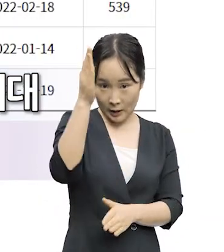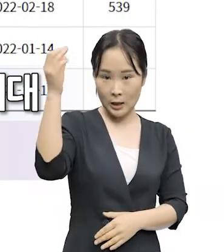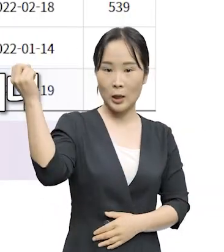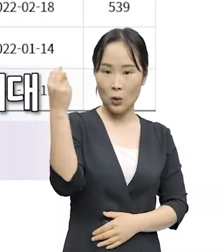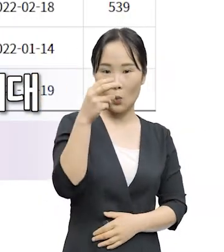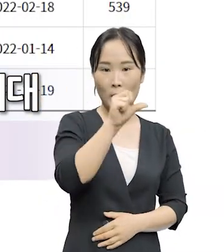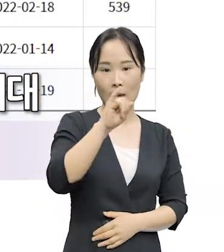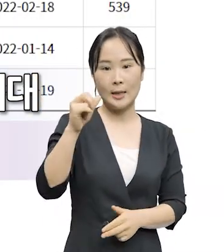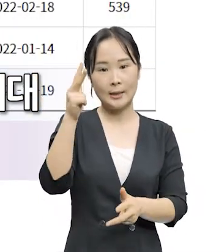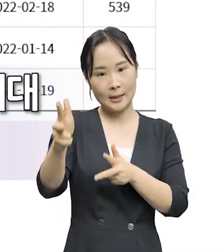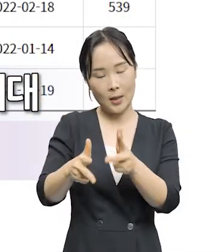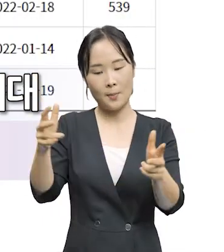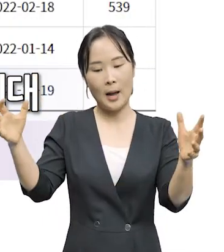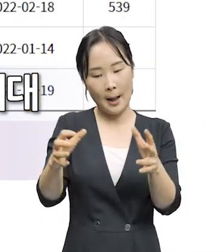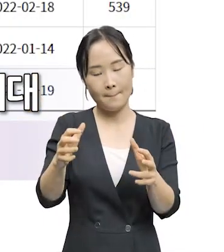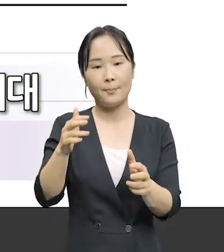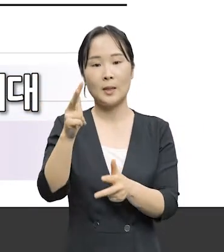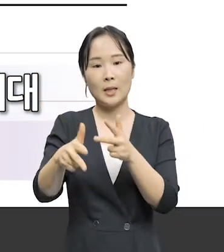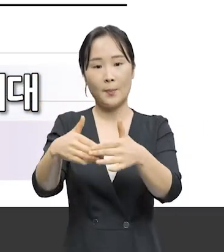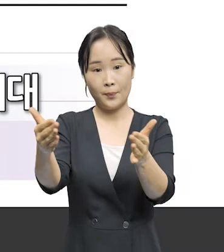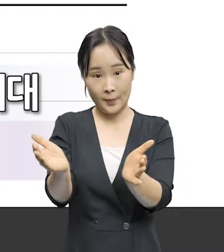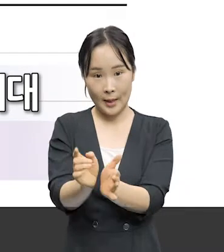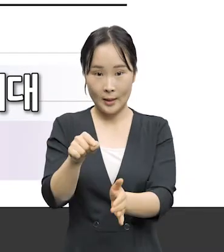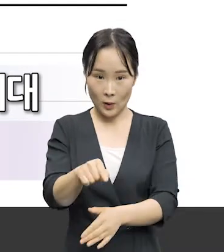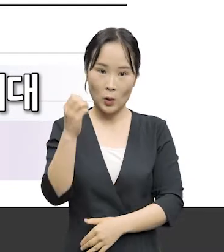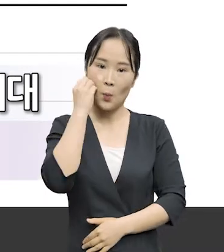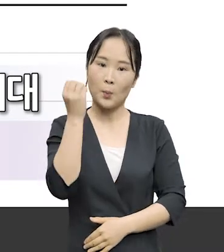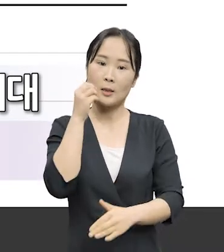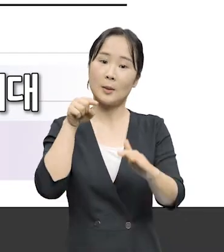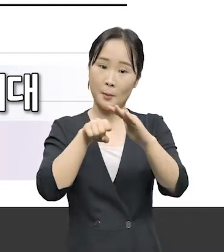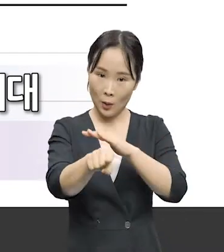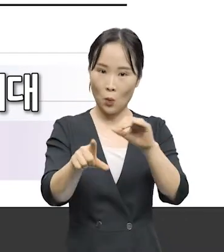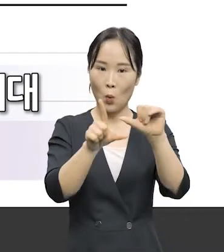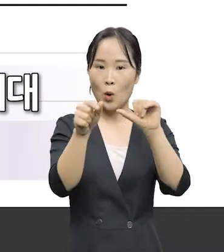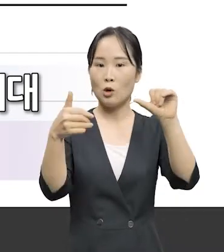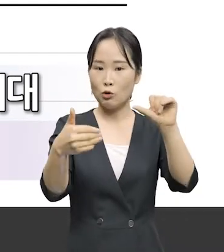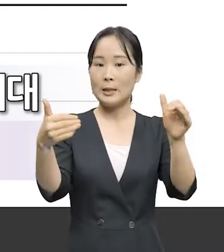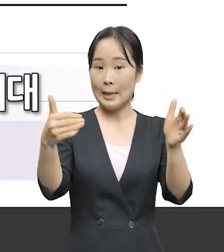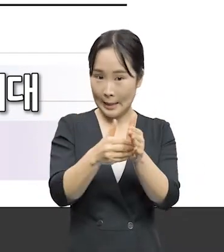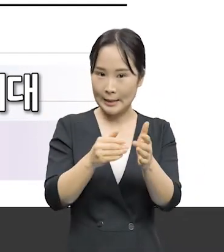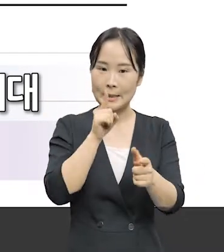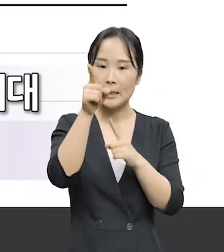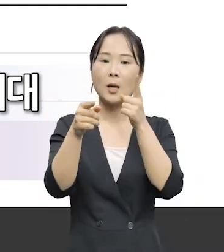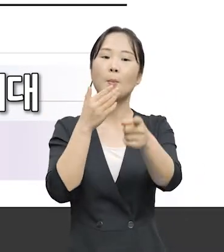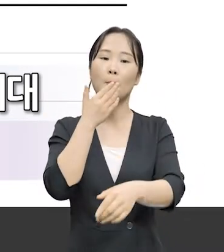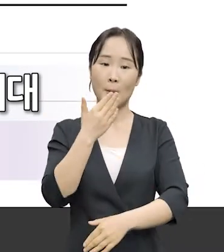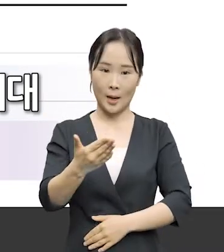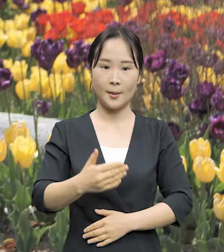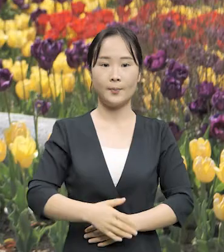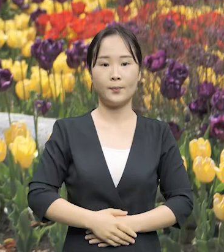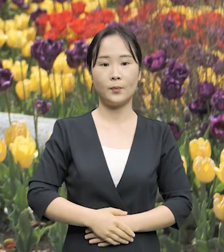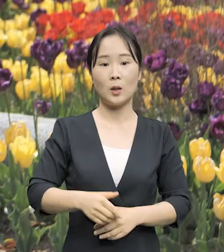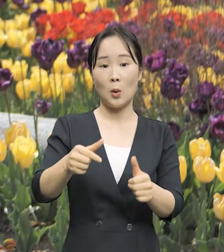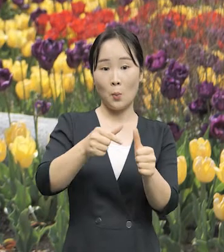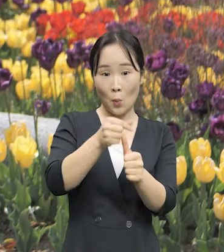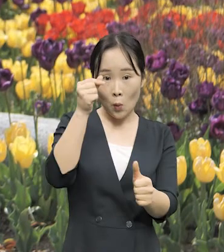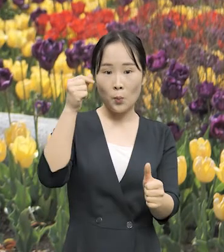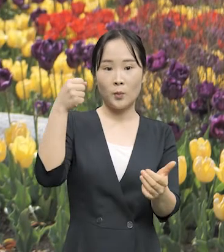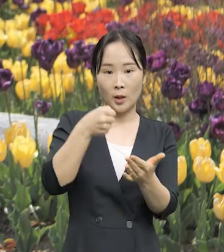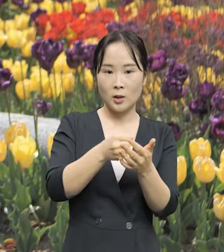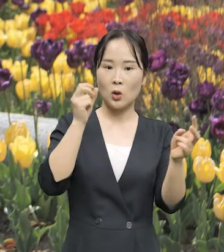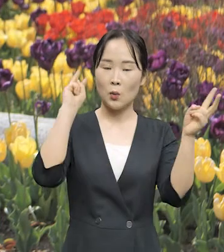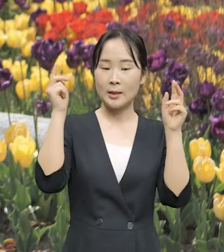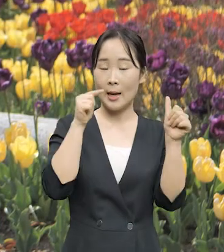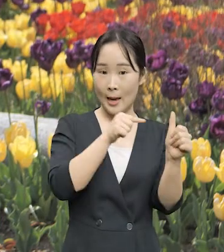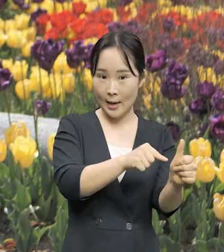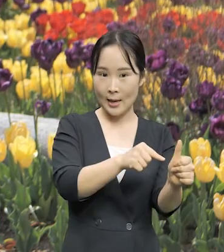또는 인공지능산업융합사업단 홈페이지를 참고해 오는 5월 9일까지 신청하면 됩니다. 선정